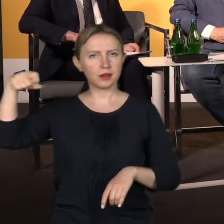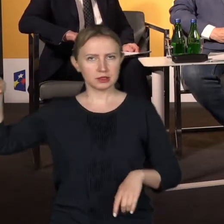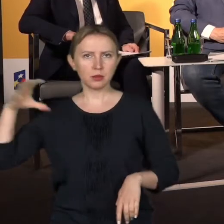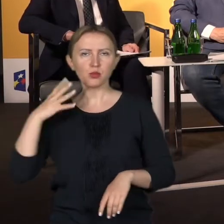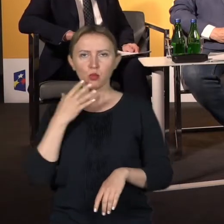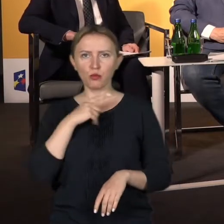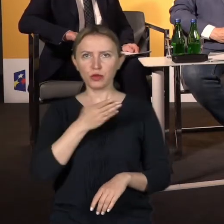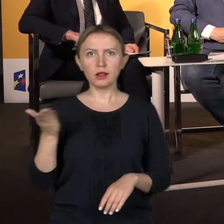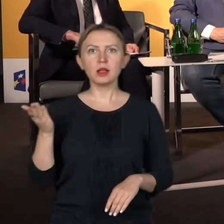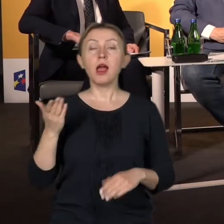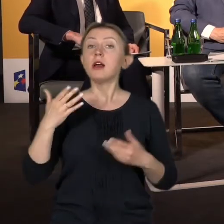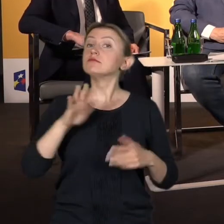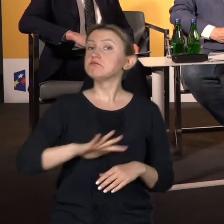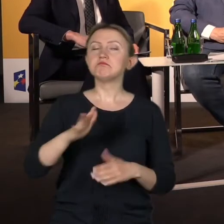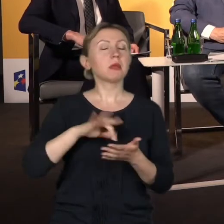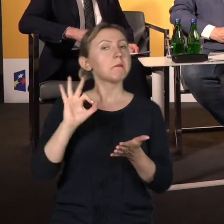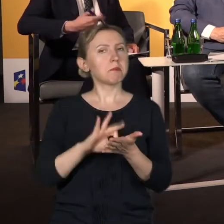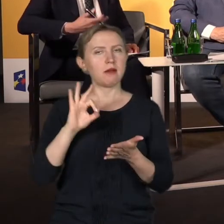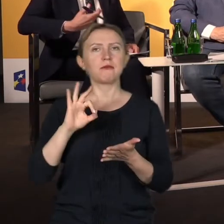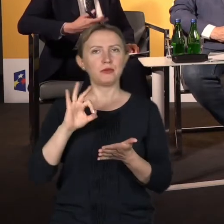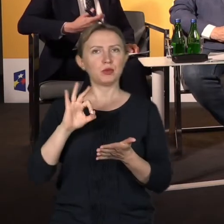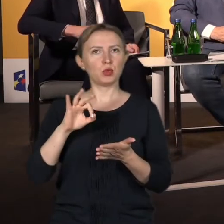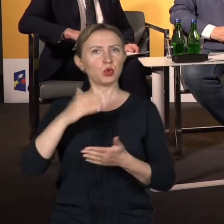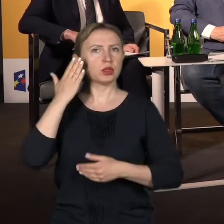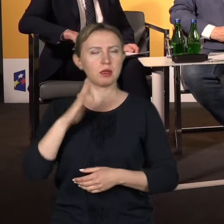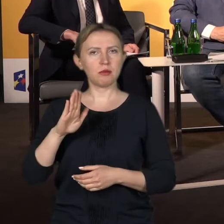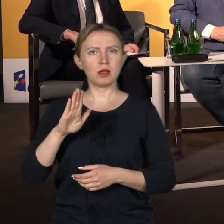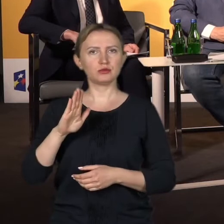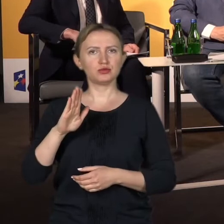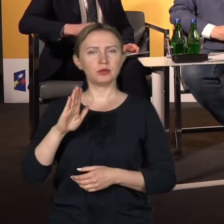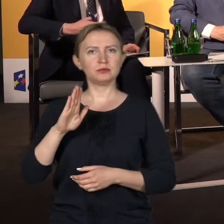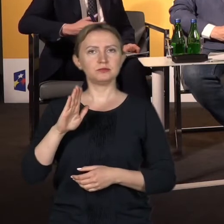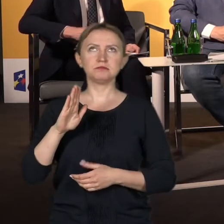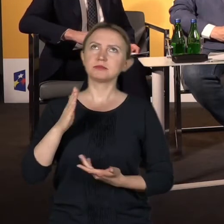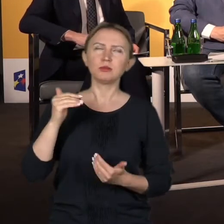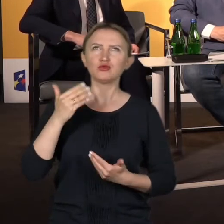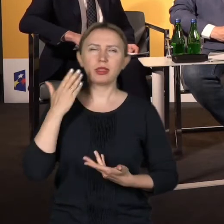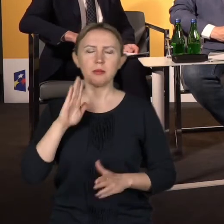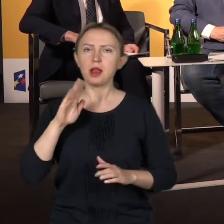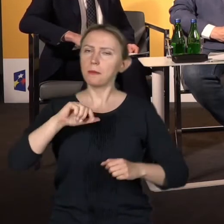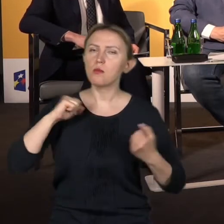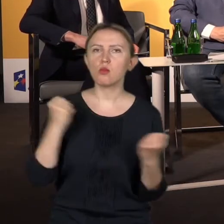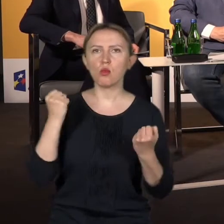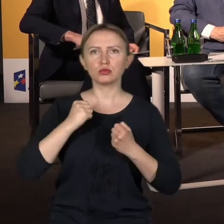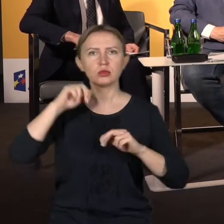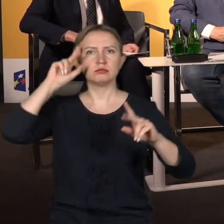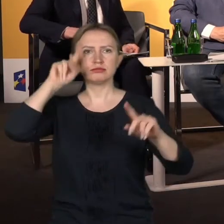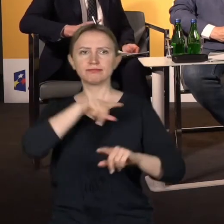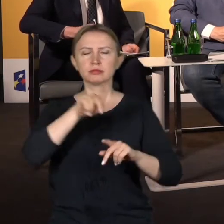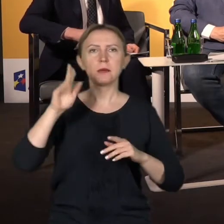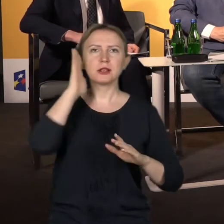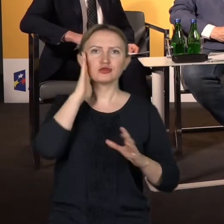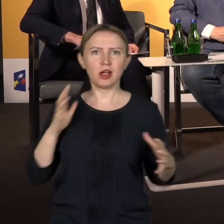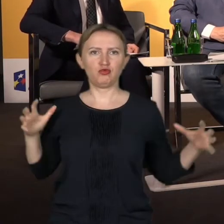prezydentów. Przestrzeń na pewno jest tym, co najbardziej, co może nie najbardziej, ale mocno identyfikuje